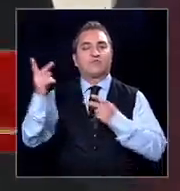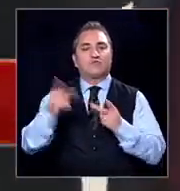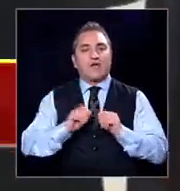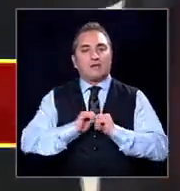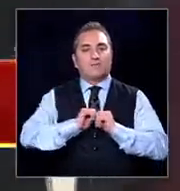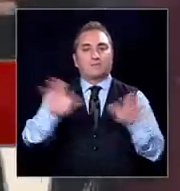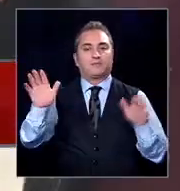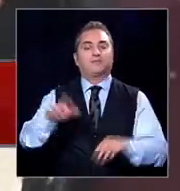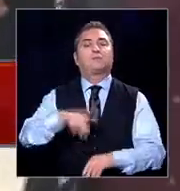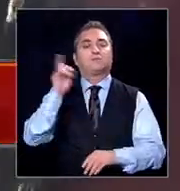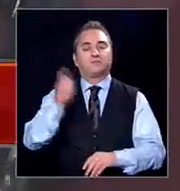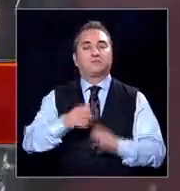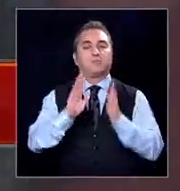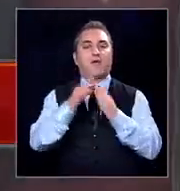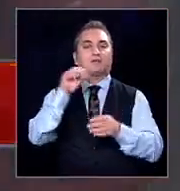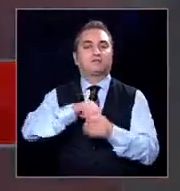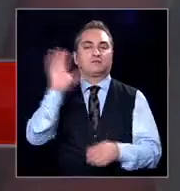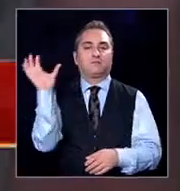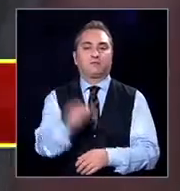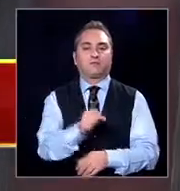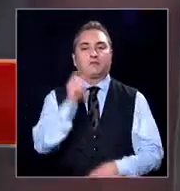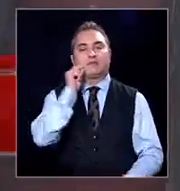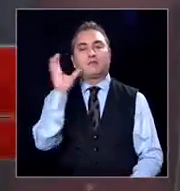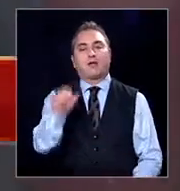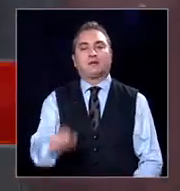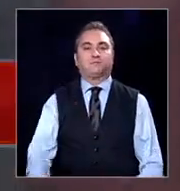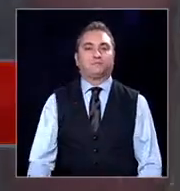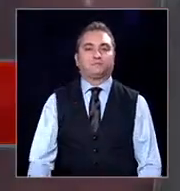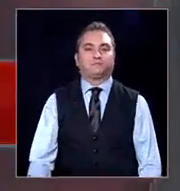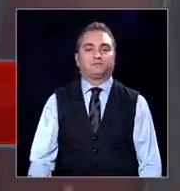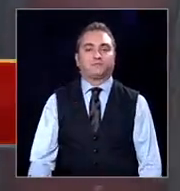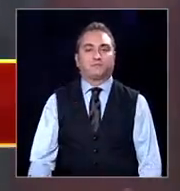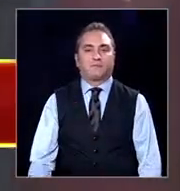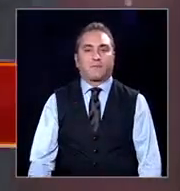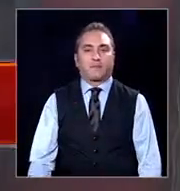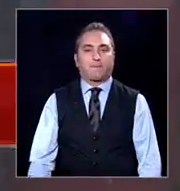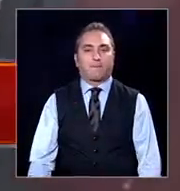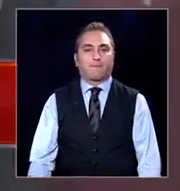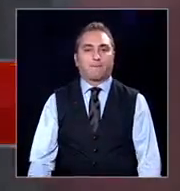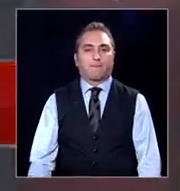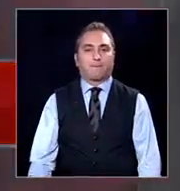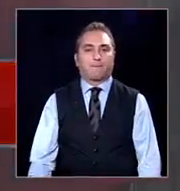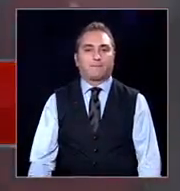Ekipler zanlıyı Mersin'de yakaladı. Son duruşmaya katılmamışsınız. Doğrudur, raporum vardı.